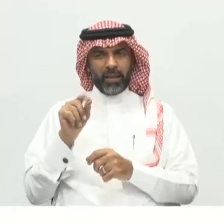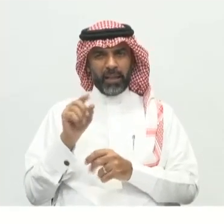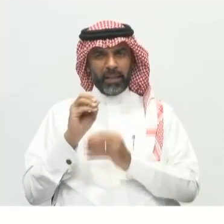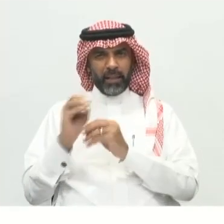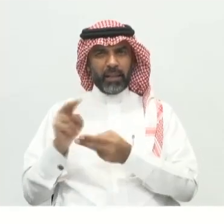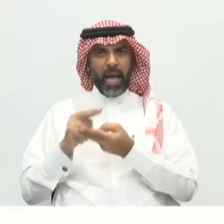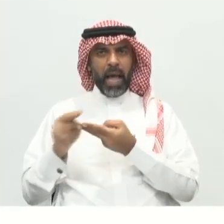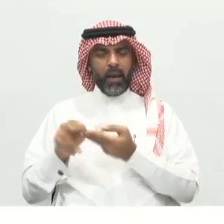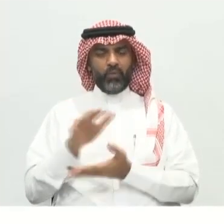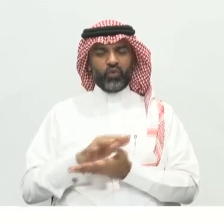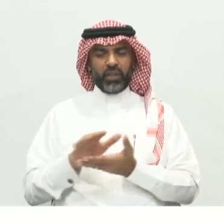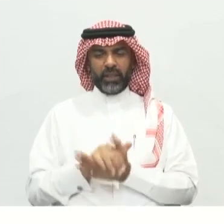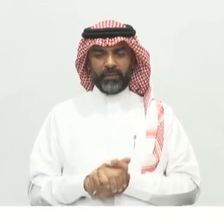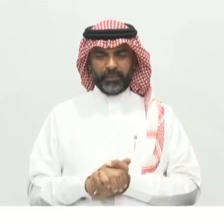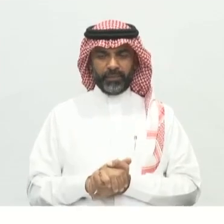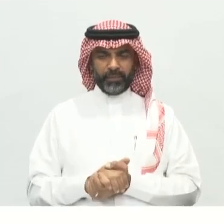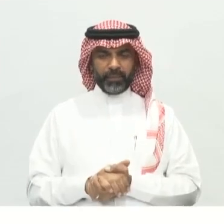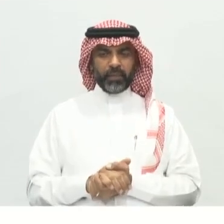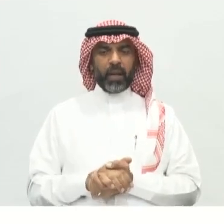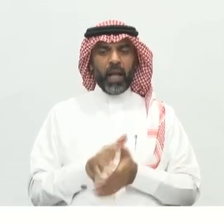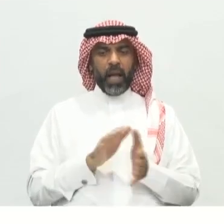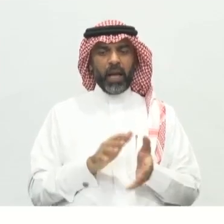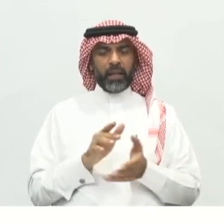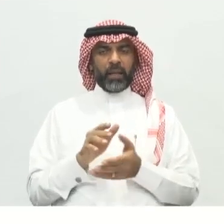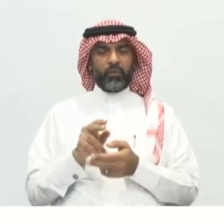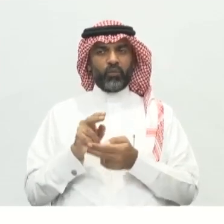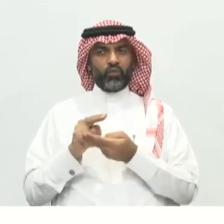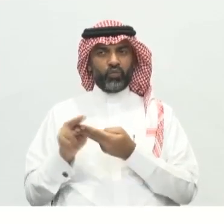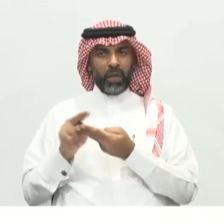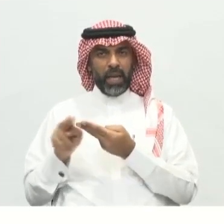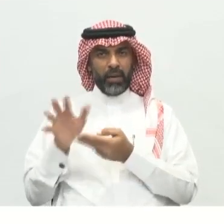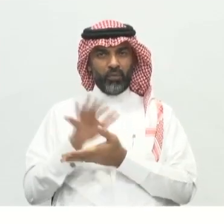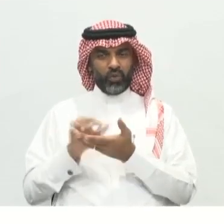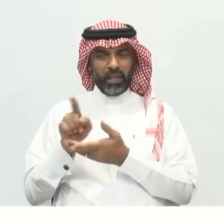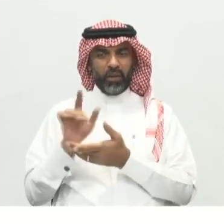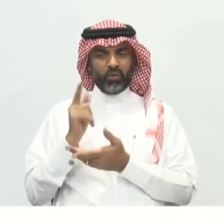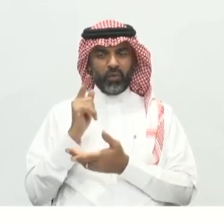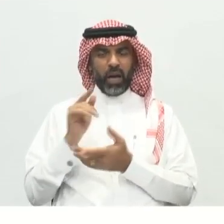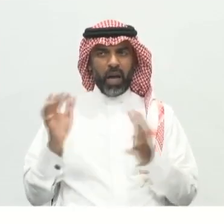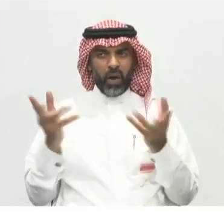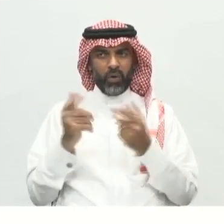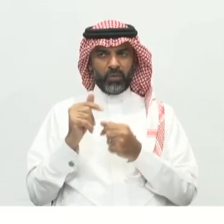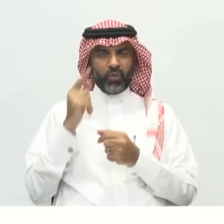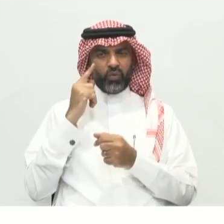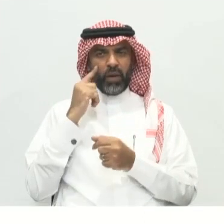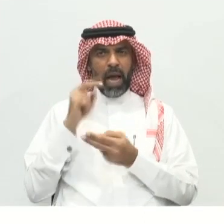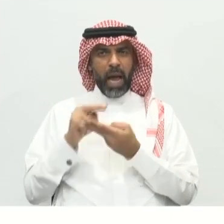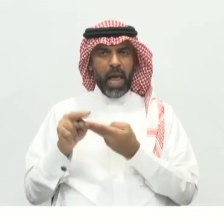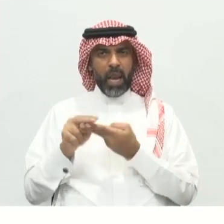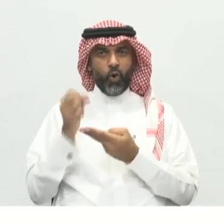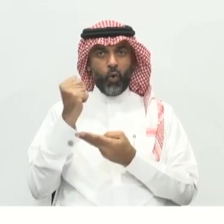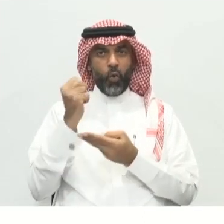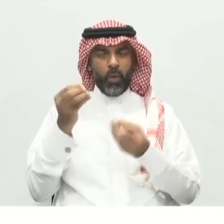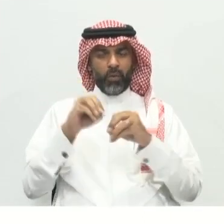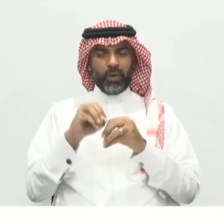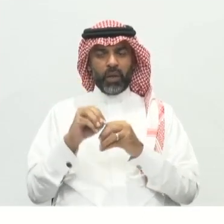الواحده ايضا قمنا بحل هذه المشكله باستخدام عده خوارزميات منها خوارزميه حل القوى المفرطه خوارزميه